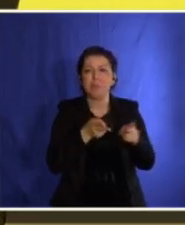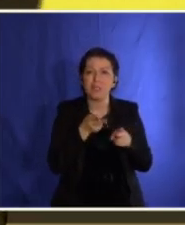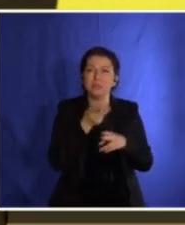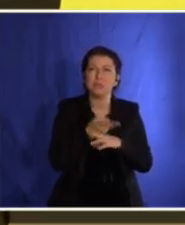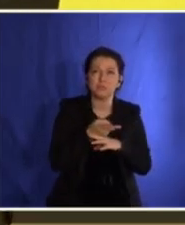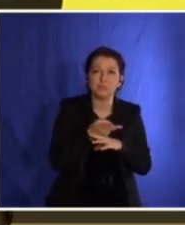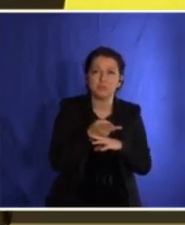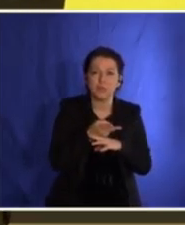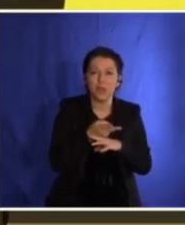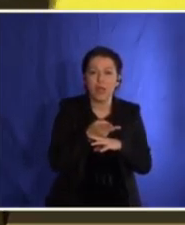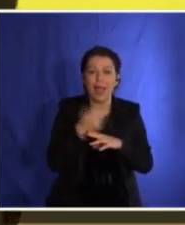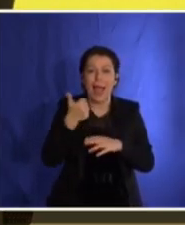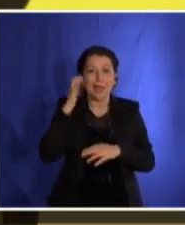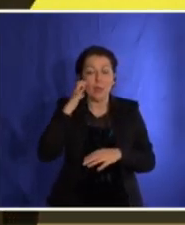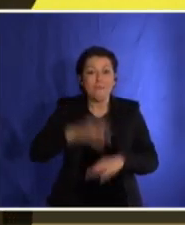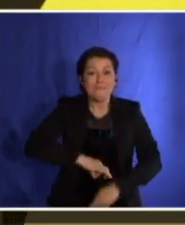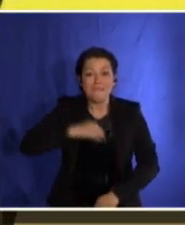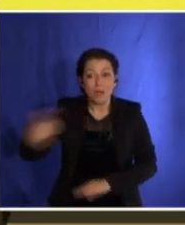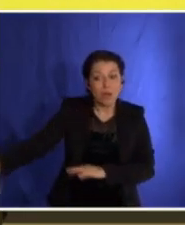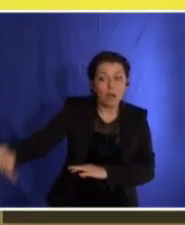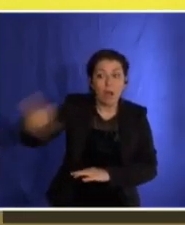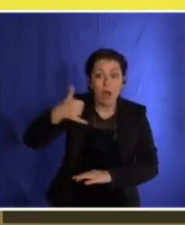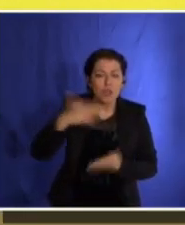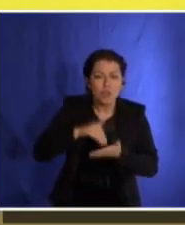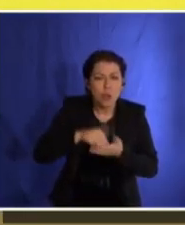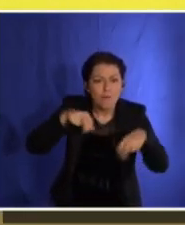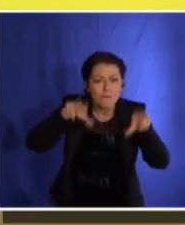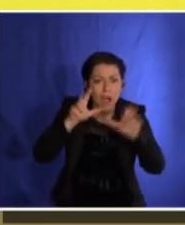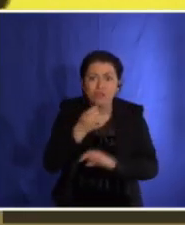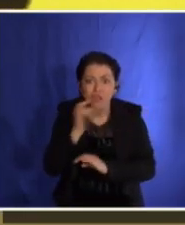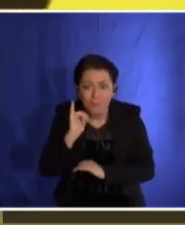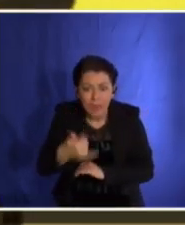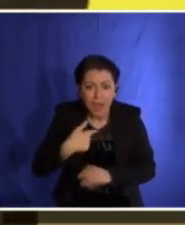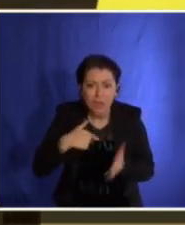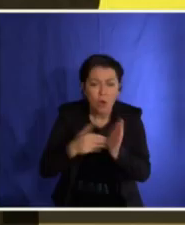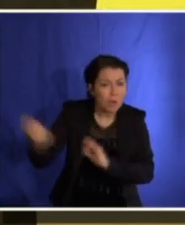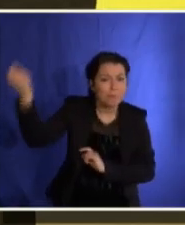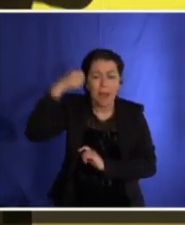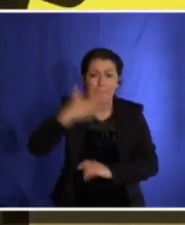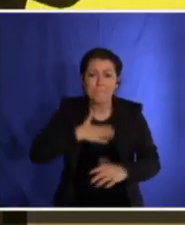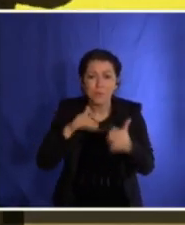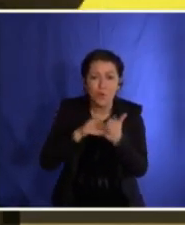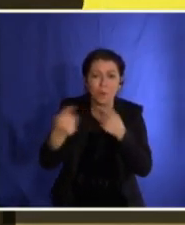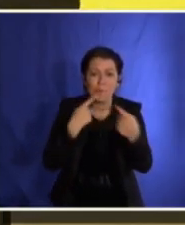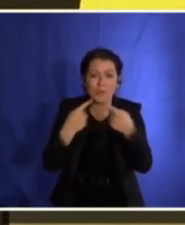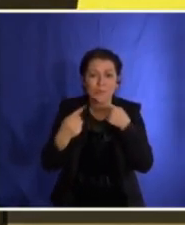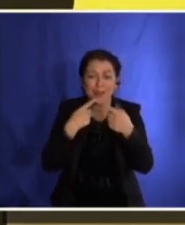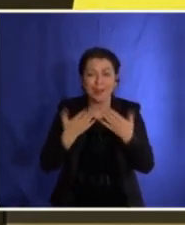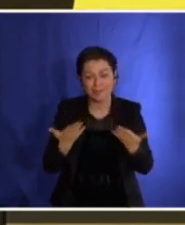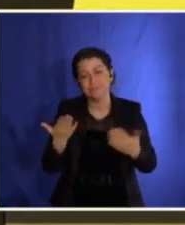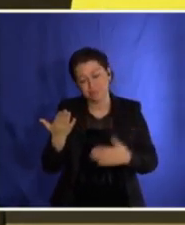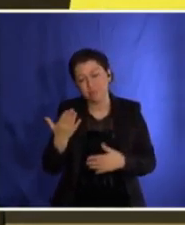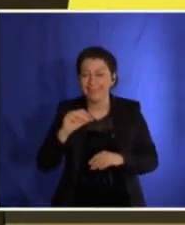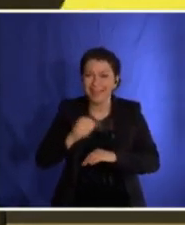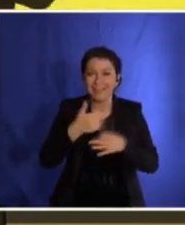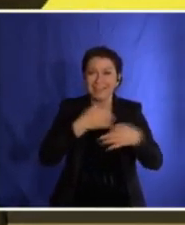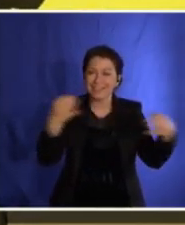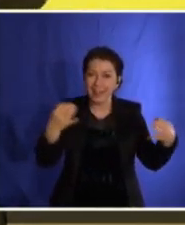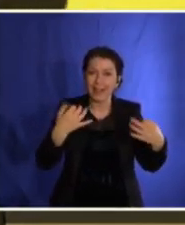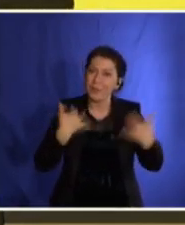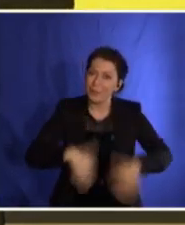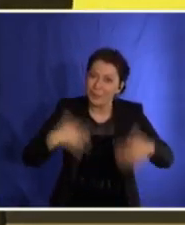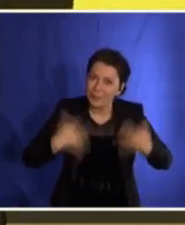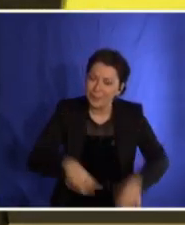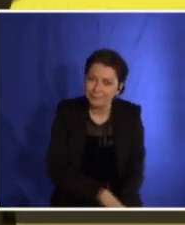1 in der Früh noch der Anruf und sagt, du bist eh noch auf, was mir noch eingefallen ist. Also es war vom ersten Tag an beeindruckend, wie